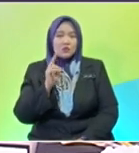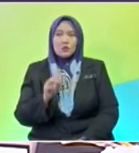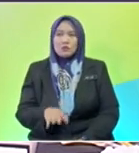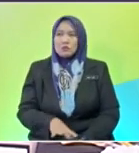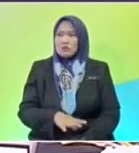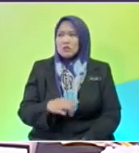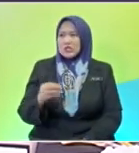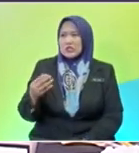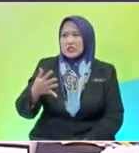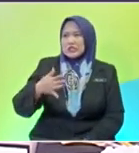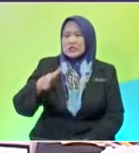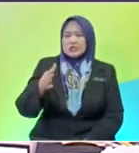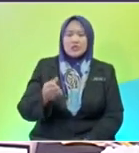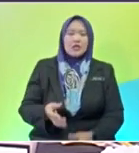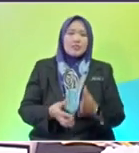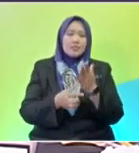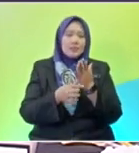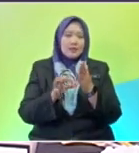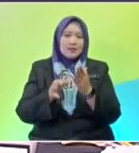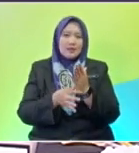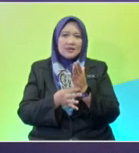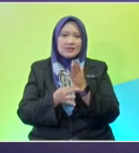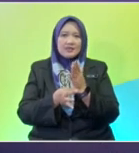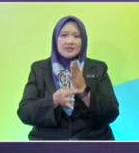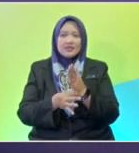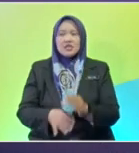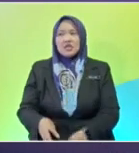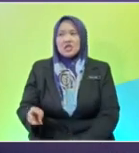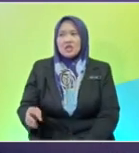itu macam ikan daging ayam betul